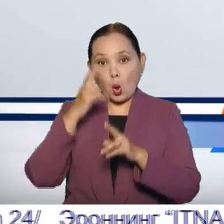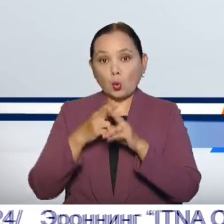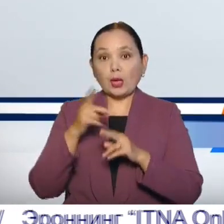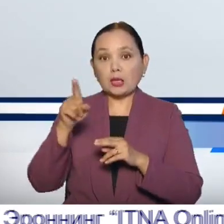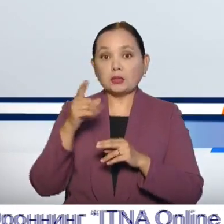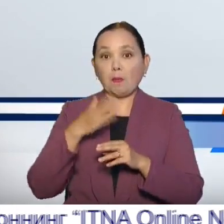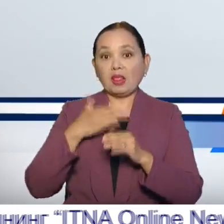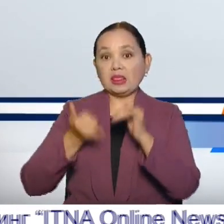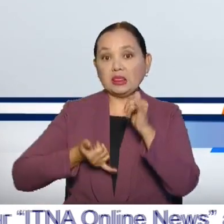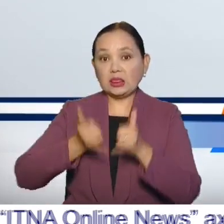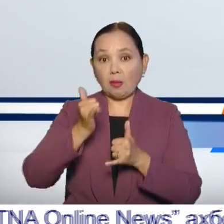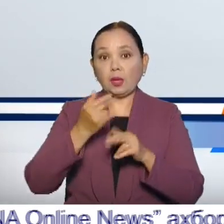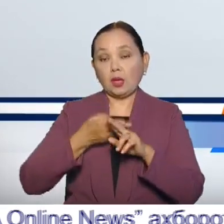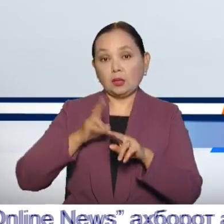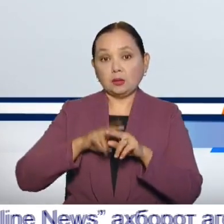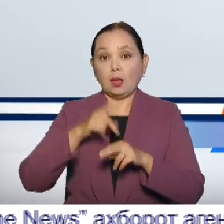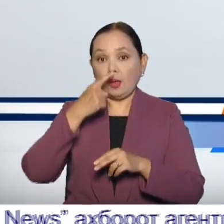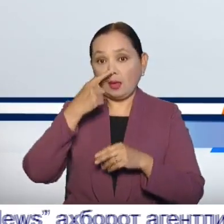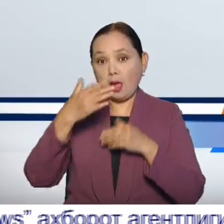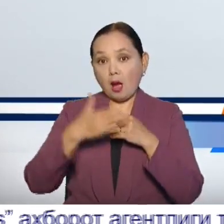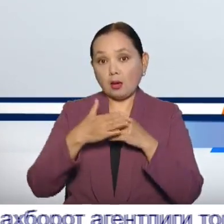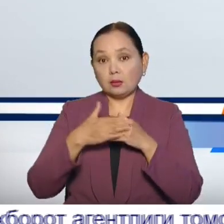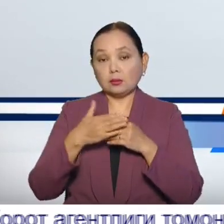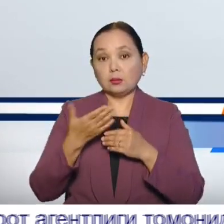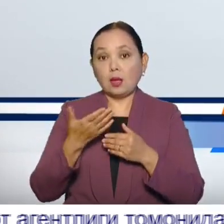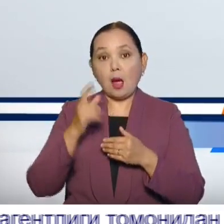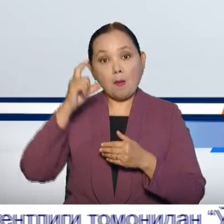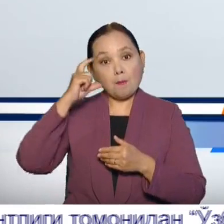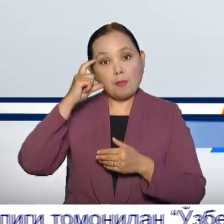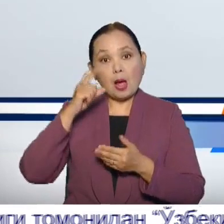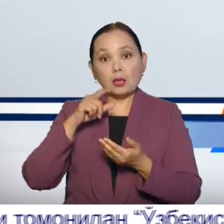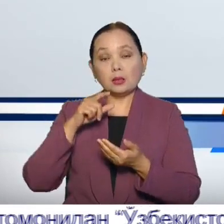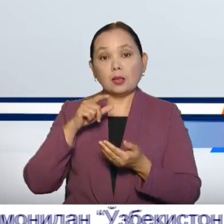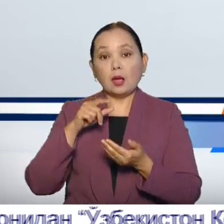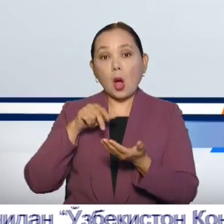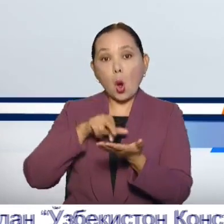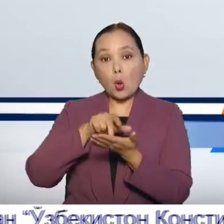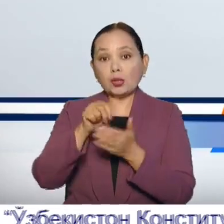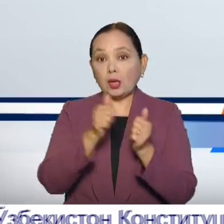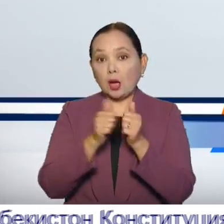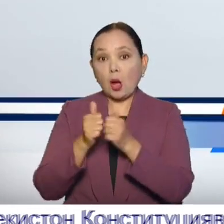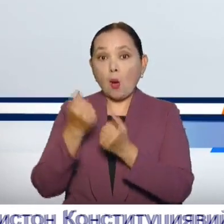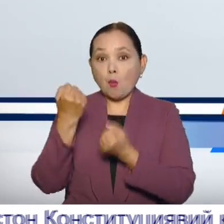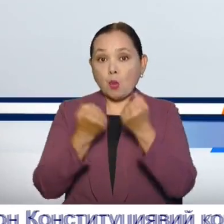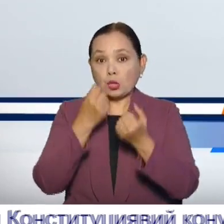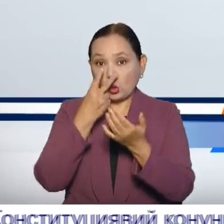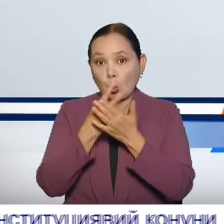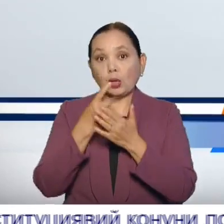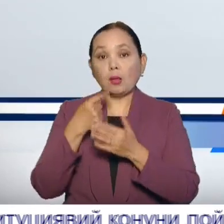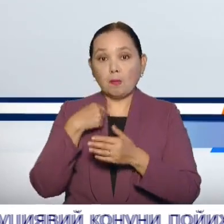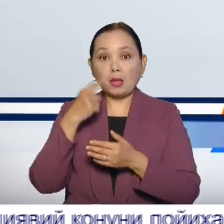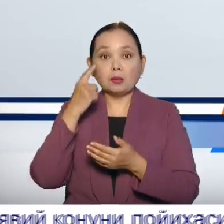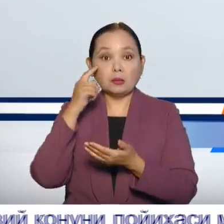tepgan. Endi uni eslashim sabab yaqinda mahallasidan o'tib ketayotganimda mashinasini ko'rib qolib tanidim